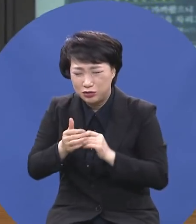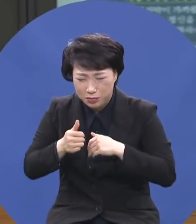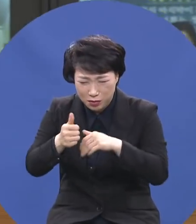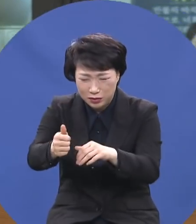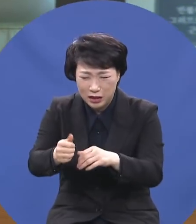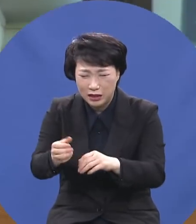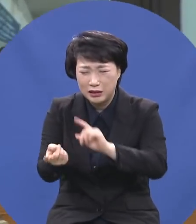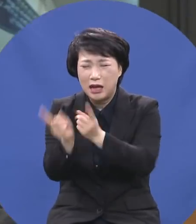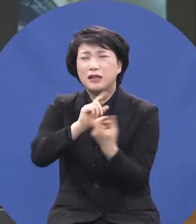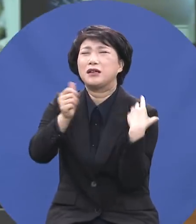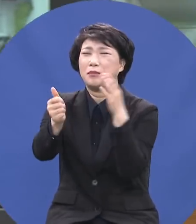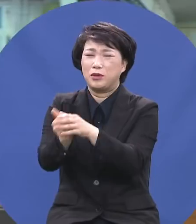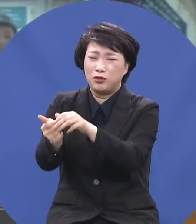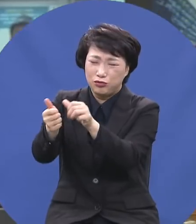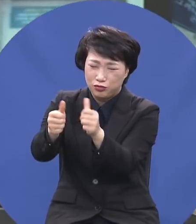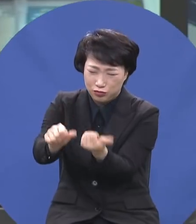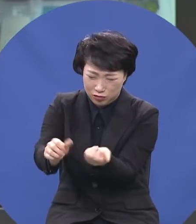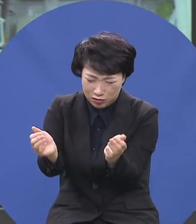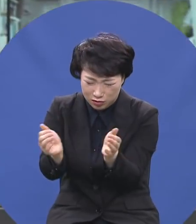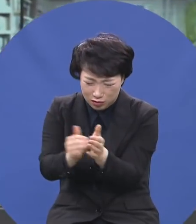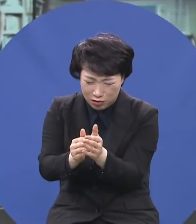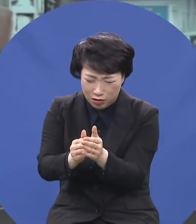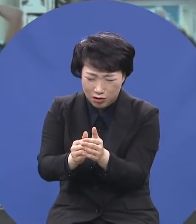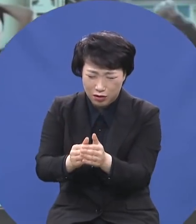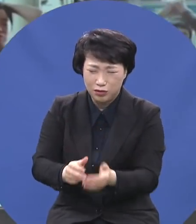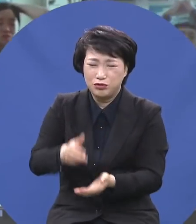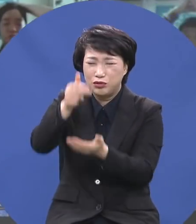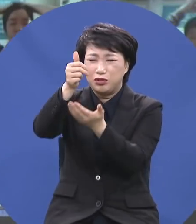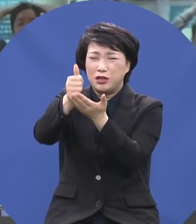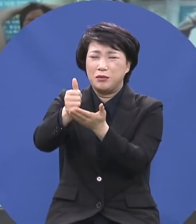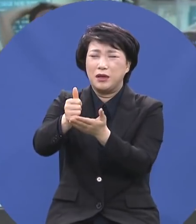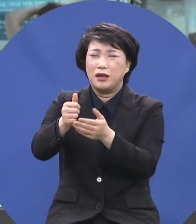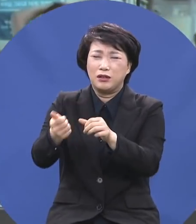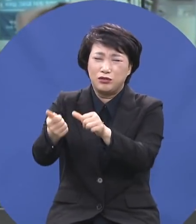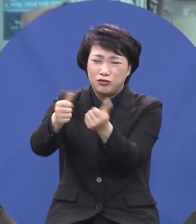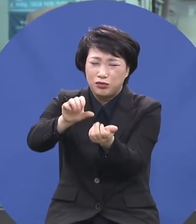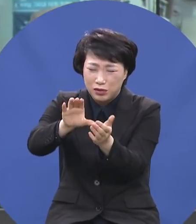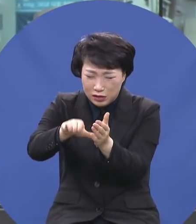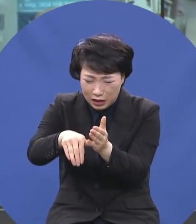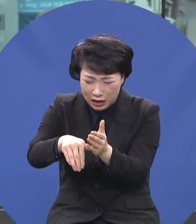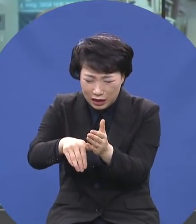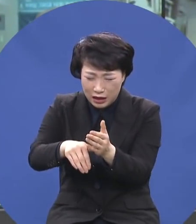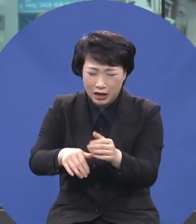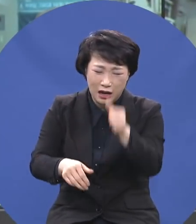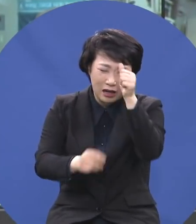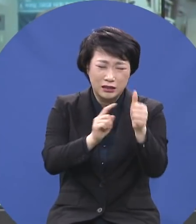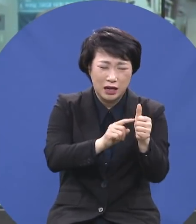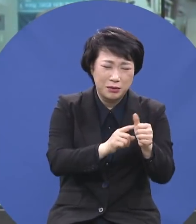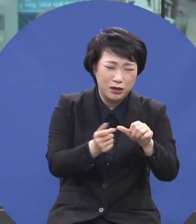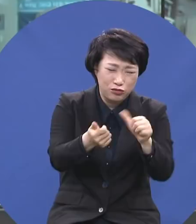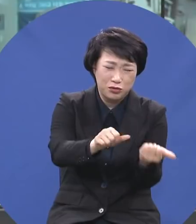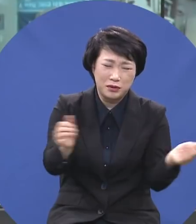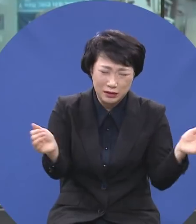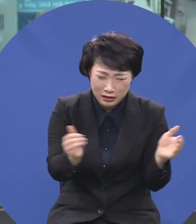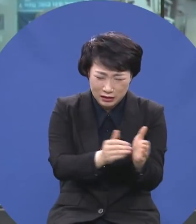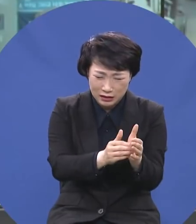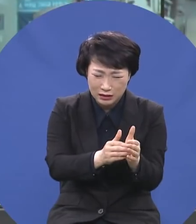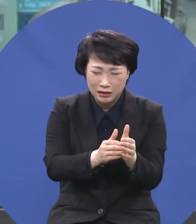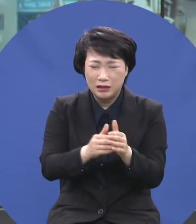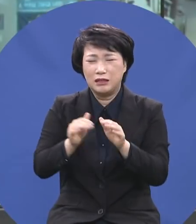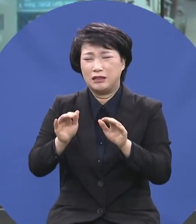예수로 죽게 하시고 주가 정령 죽으실 때 아담의 죽음은